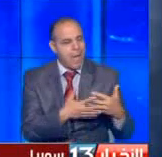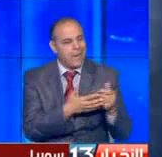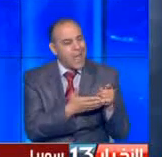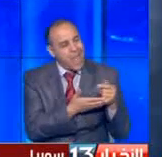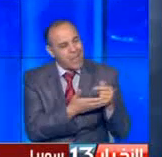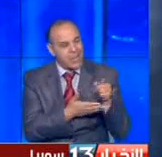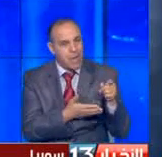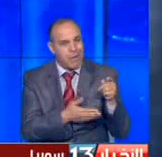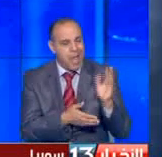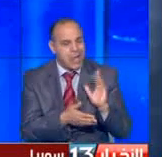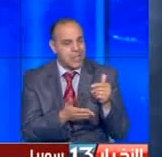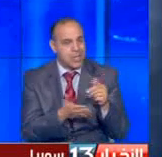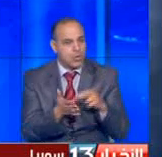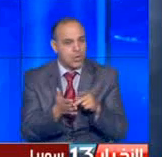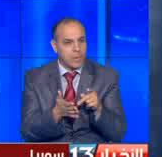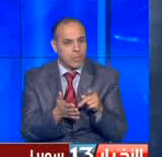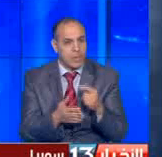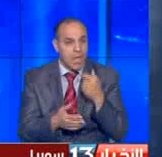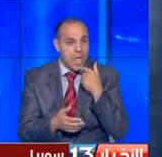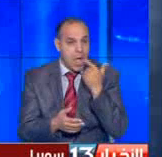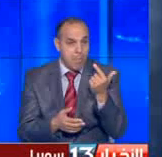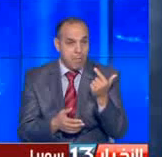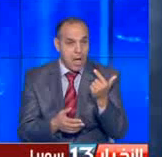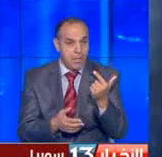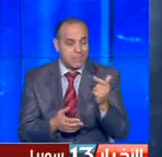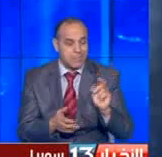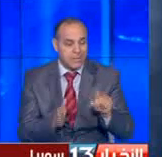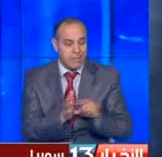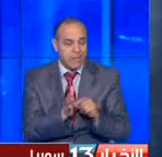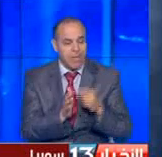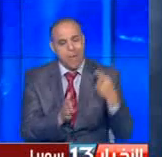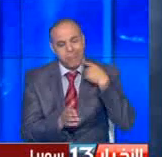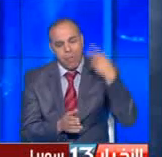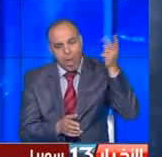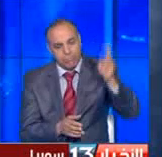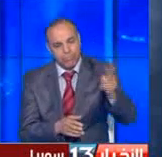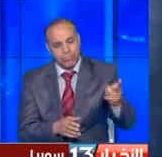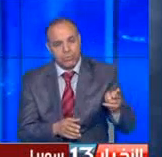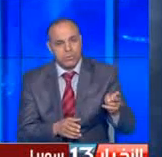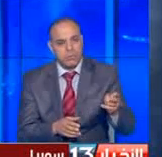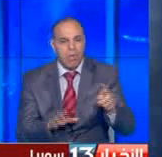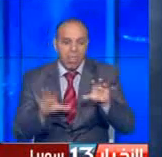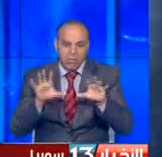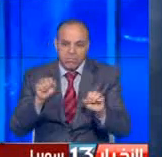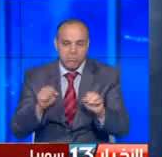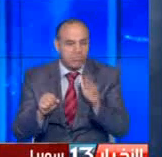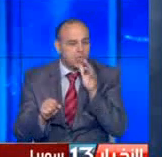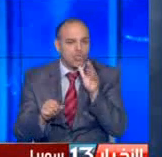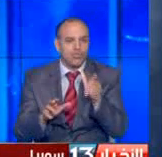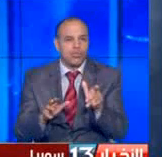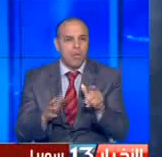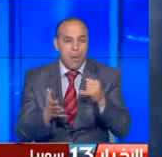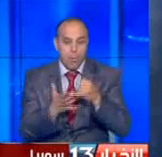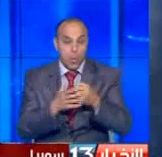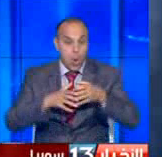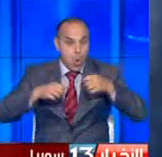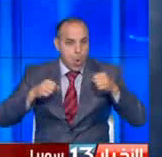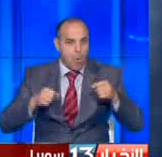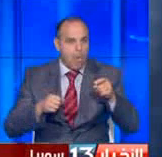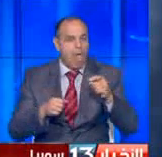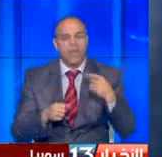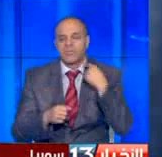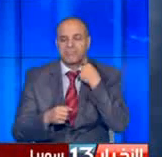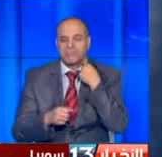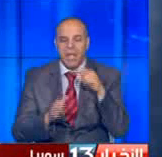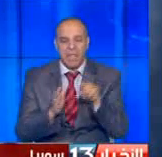المتحده الامريكيه بعد ان منيت الارهابي بهزيمه افقدته السيطره على واحده من اكبر المدن الاستراتيجيه